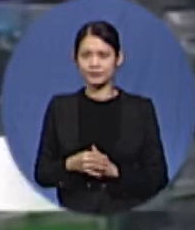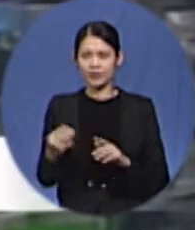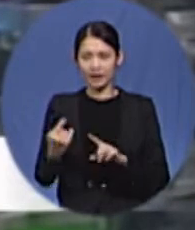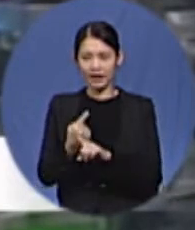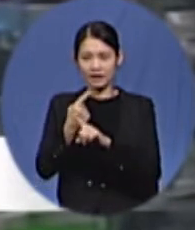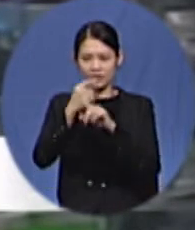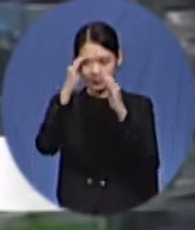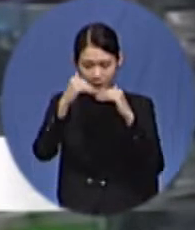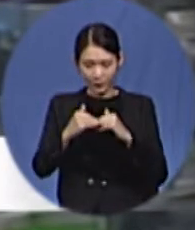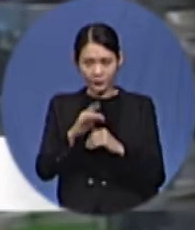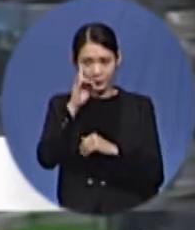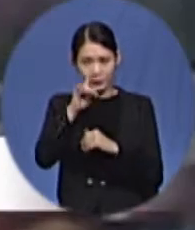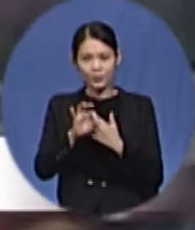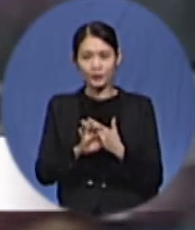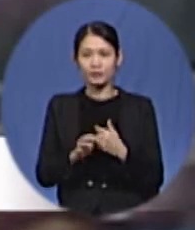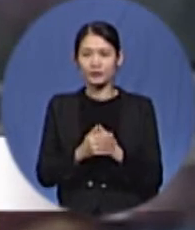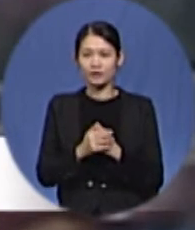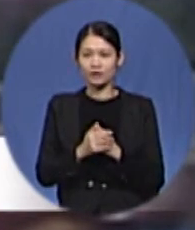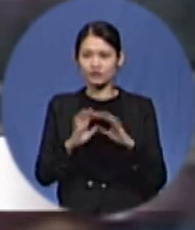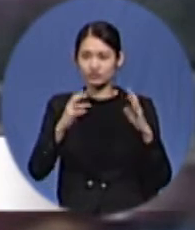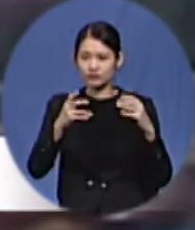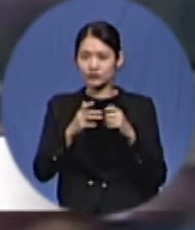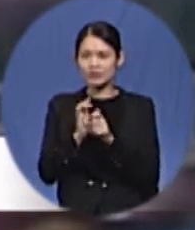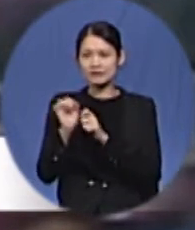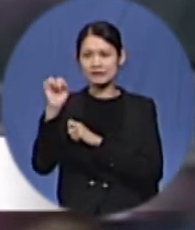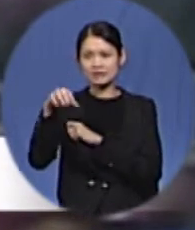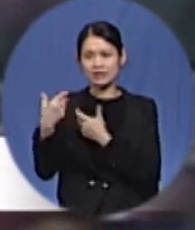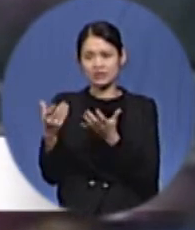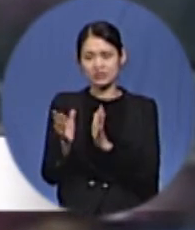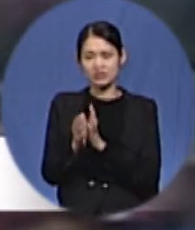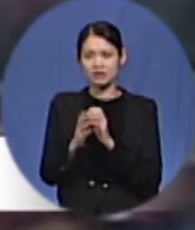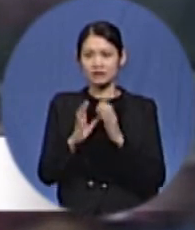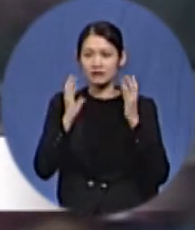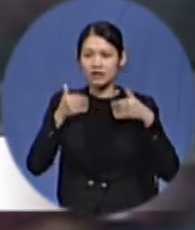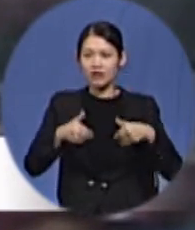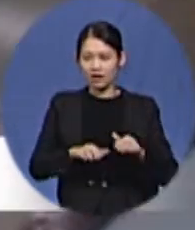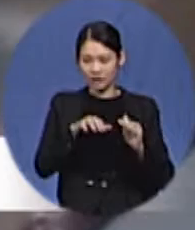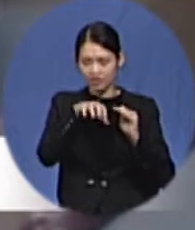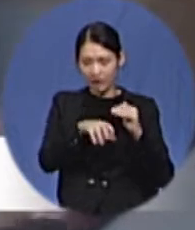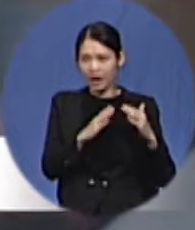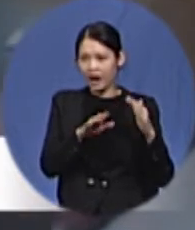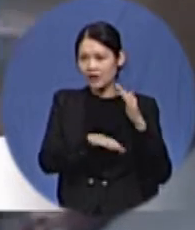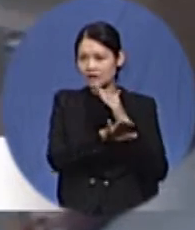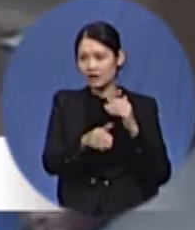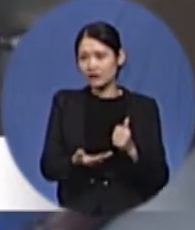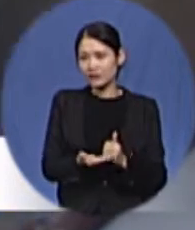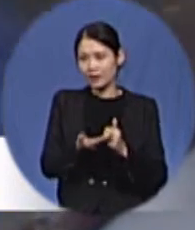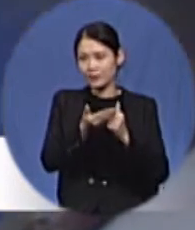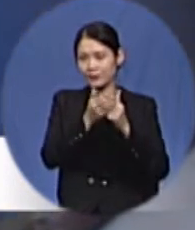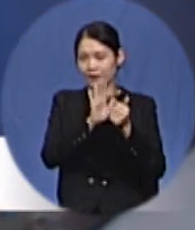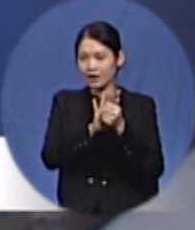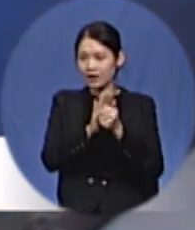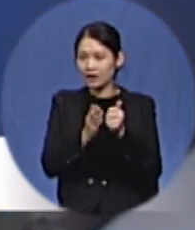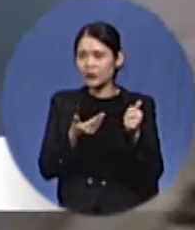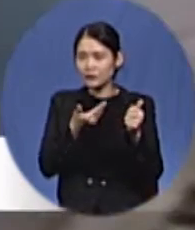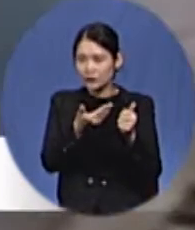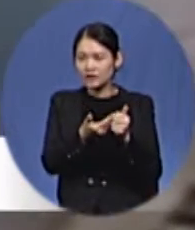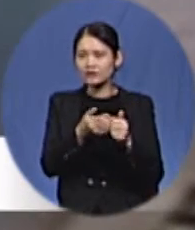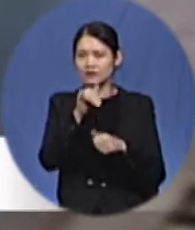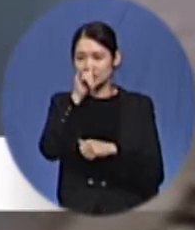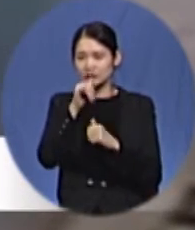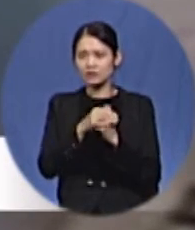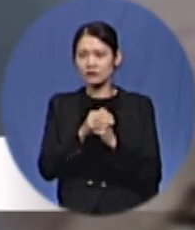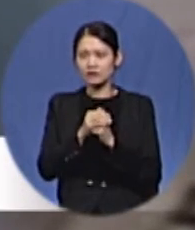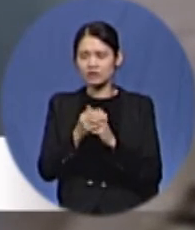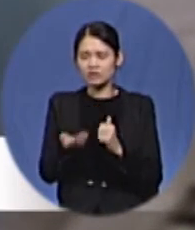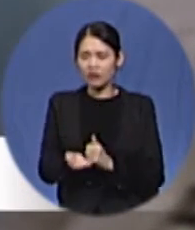개정안에 따르면 국가와 지자체는 아동이 태어난 원가정에서 성장할 수 있도록 지원해야 하고 원가정에서 성장할